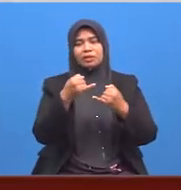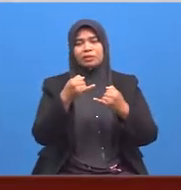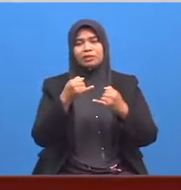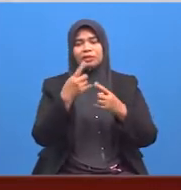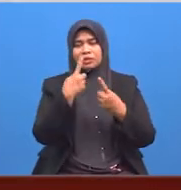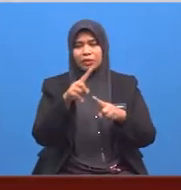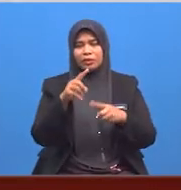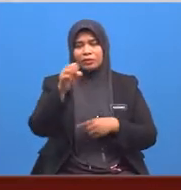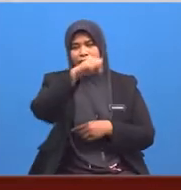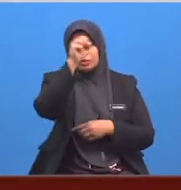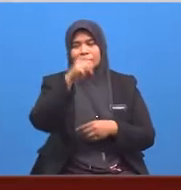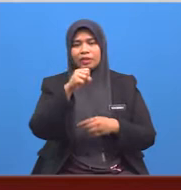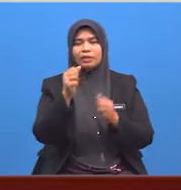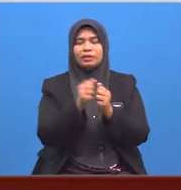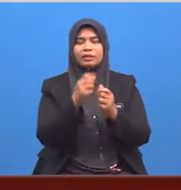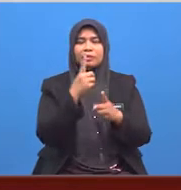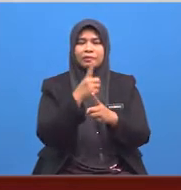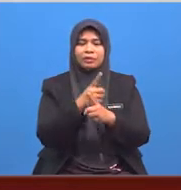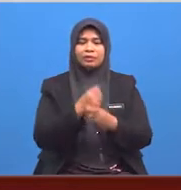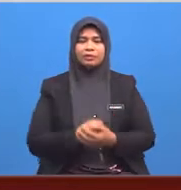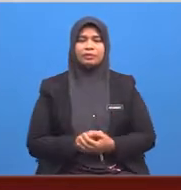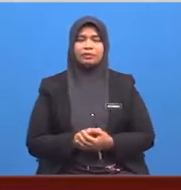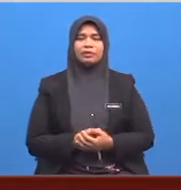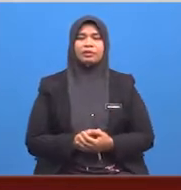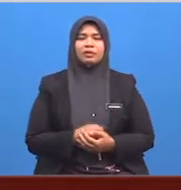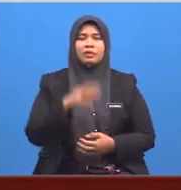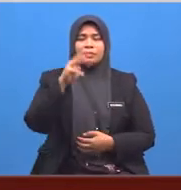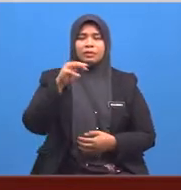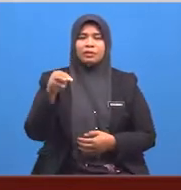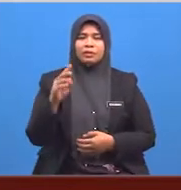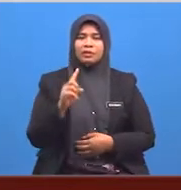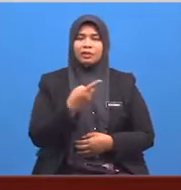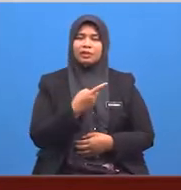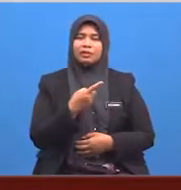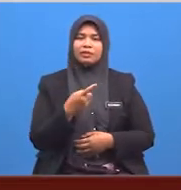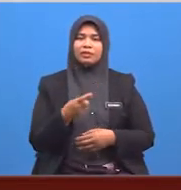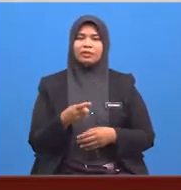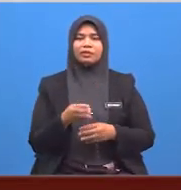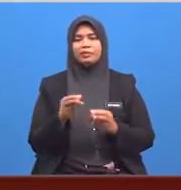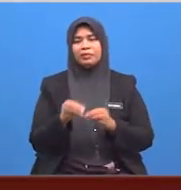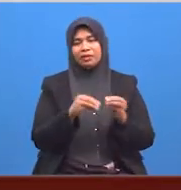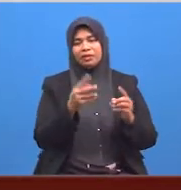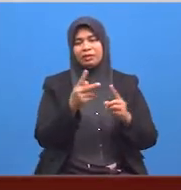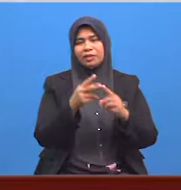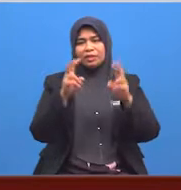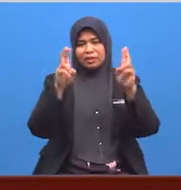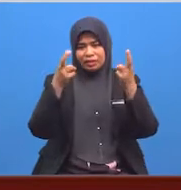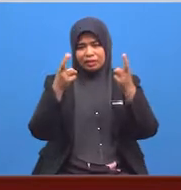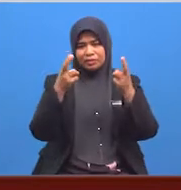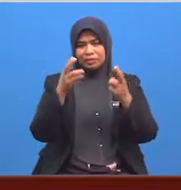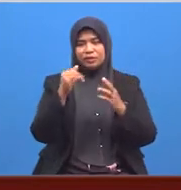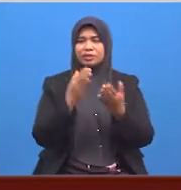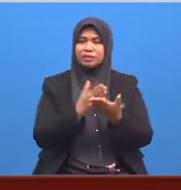Ustadzah dengan betul dan tepat murid-murid kita beralih kepada setiap topi strusnya